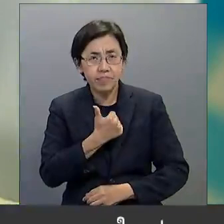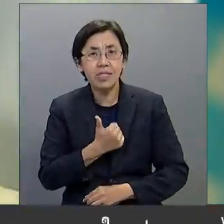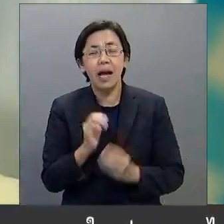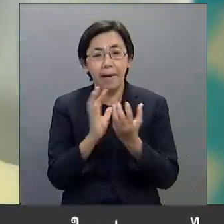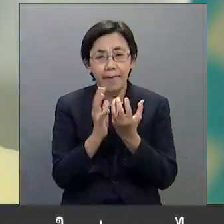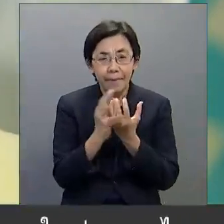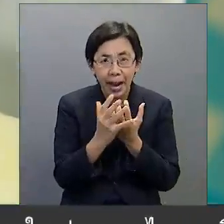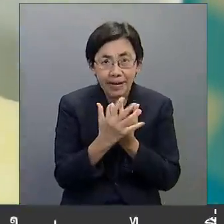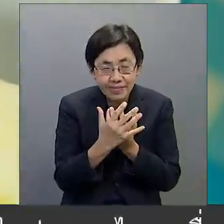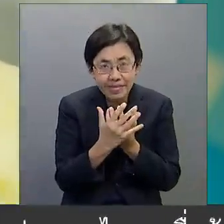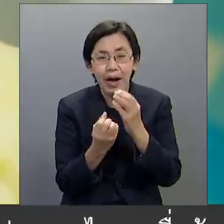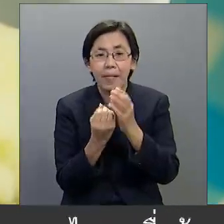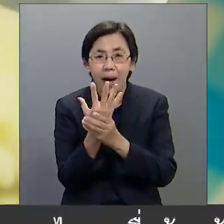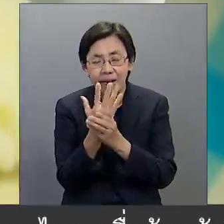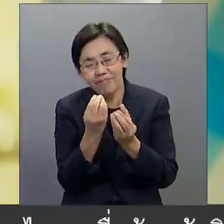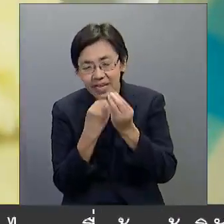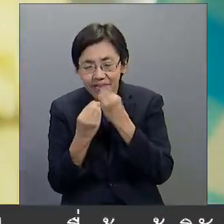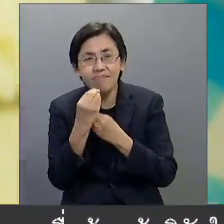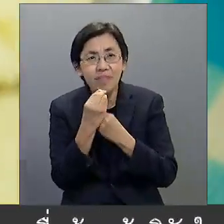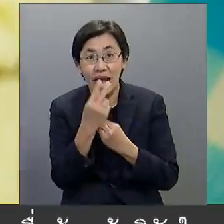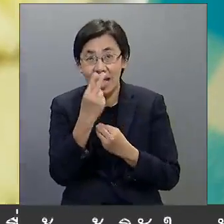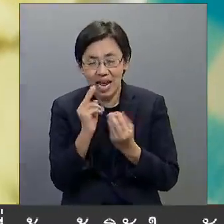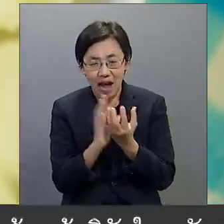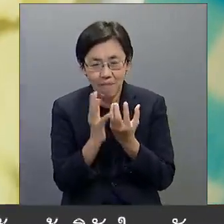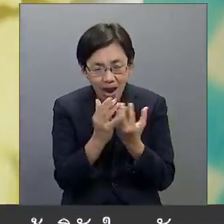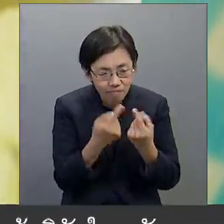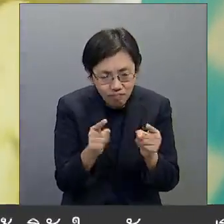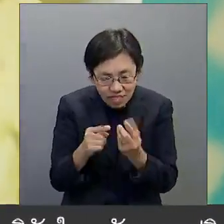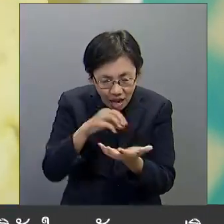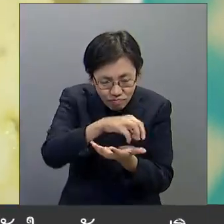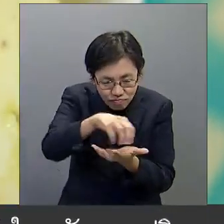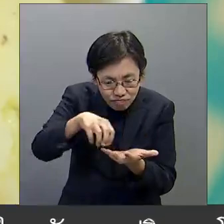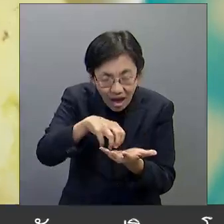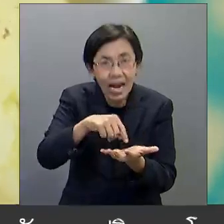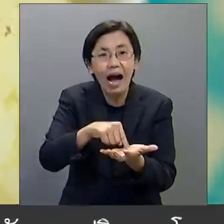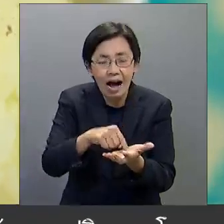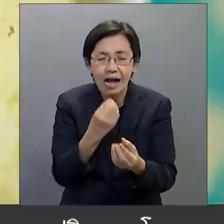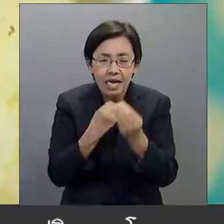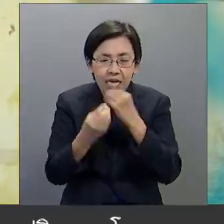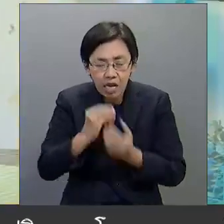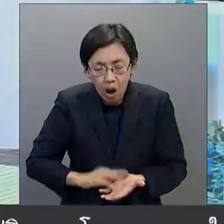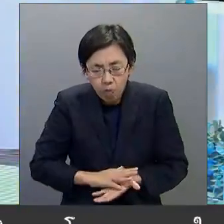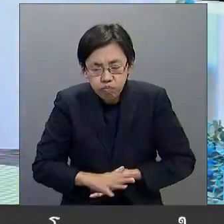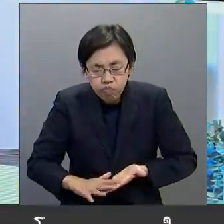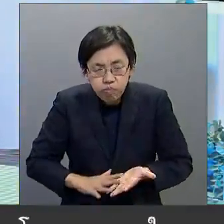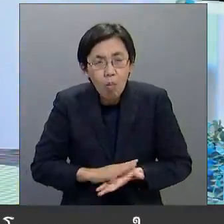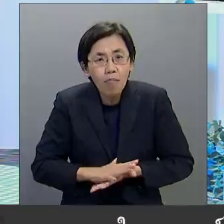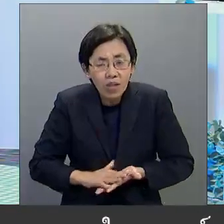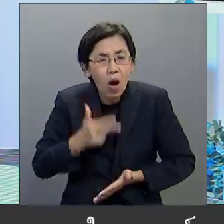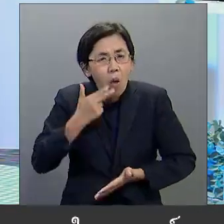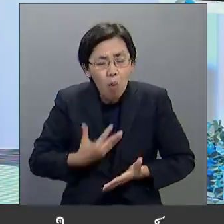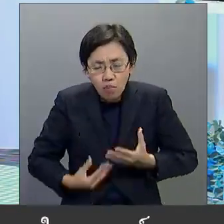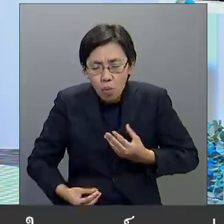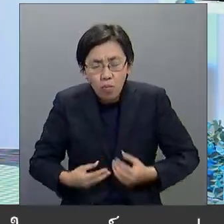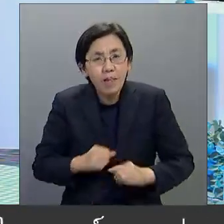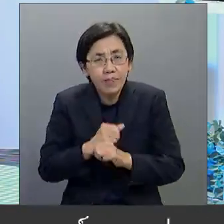ากินร่วมกันกับน้ำพริกกะปิเนี่ยนะจะเห็นเลยว่ามีผักหลากหลายชนิดนะครับมันให้ใยอาหารไปชะลอการดูดซึมน้ำตาลไ